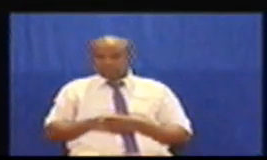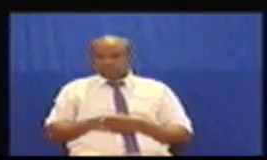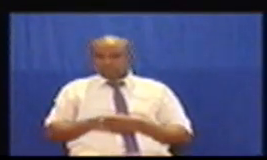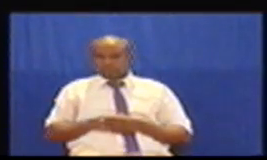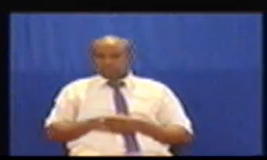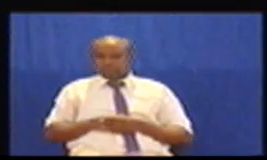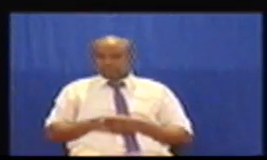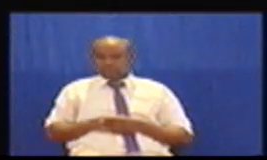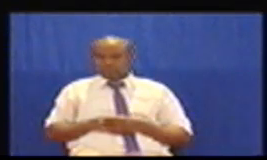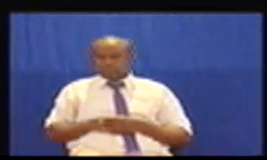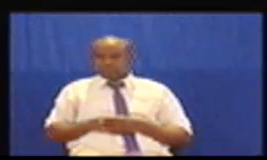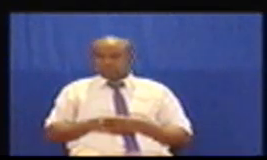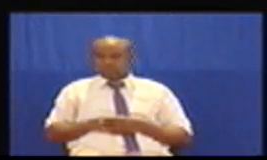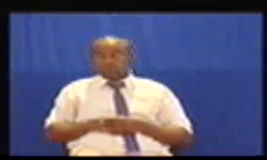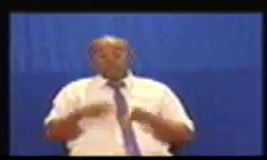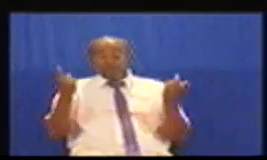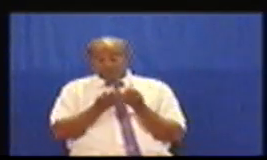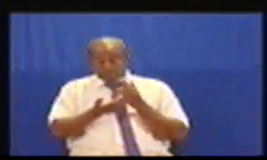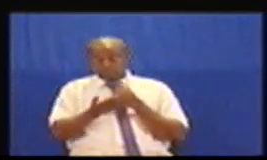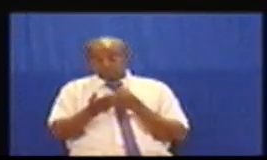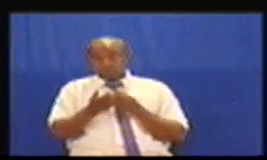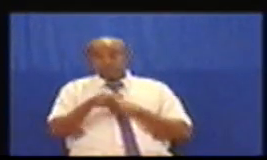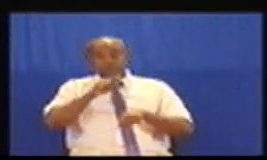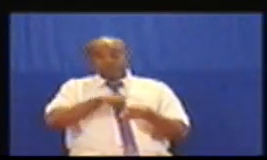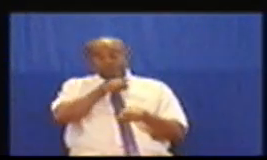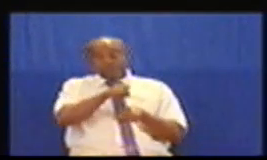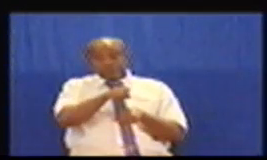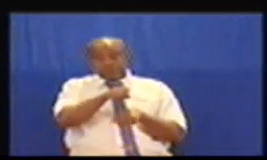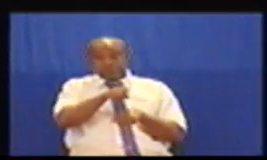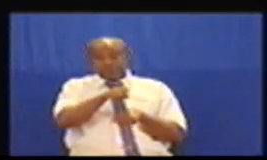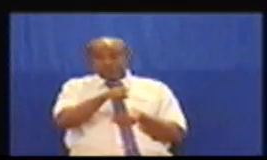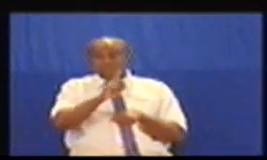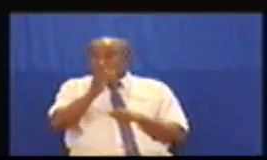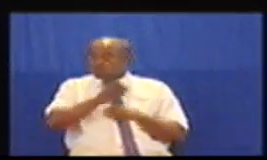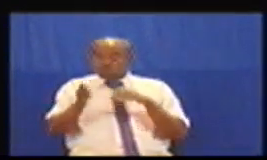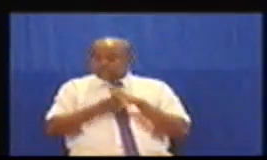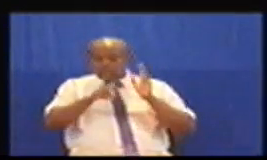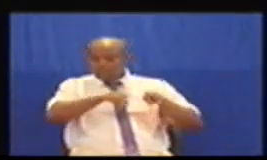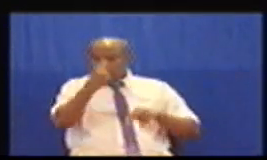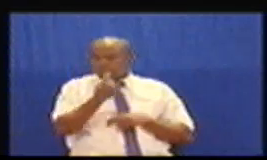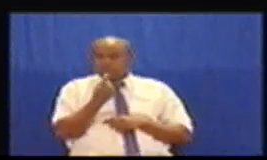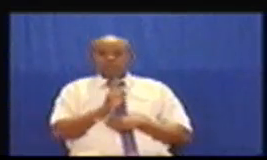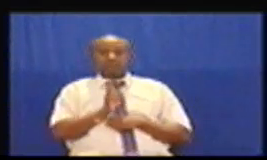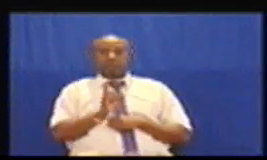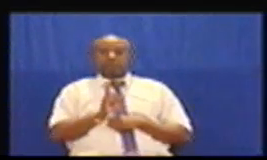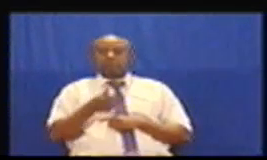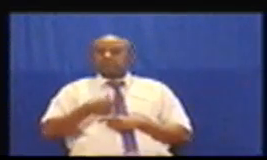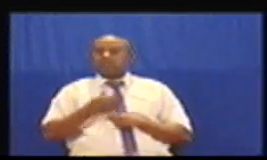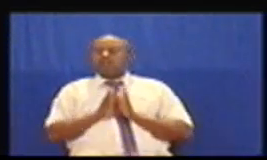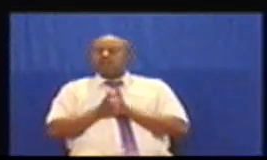Lakini wakati huo huo haitoshi tu kujenga mahakama. Namshukuru